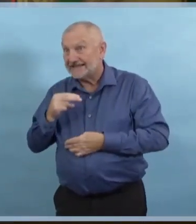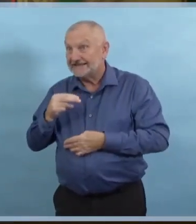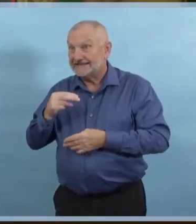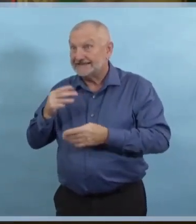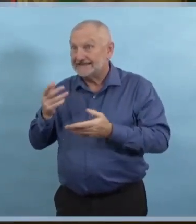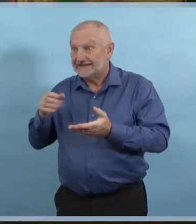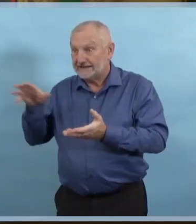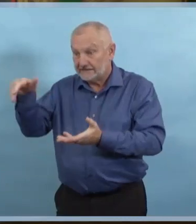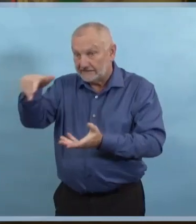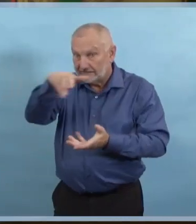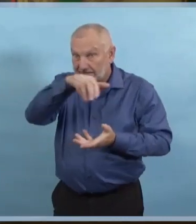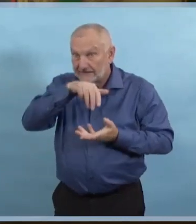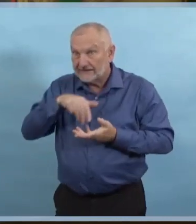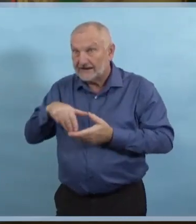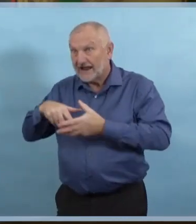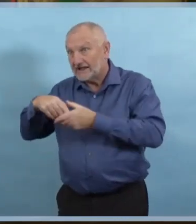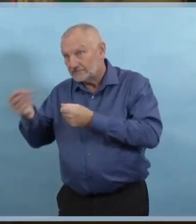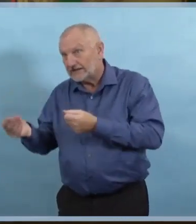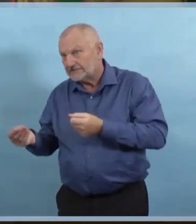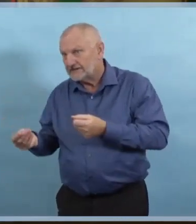il y a des conséquences d'une manière ou d'une autre.